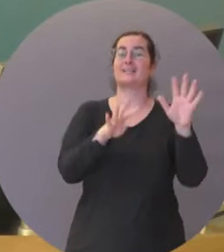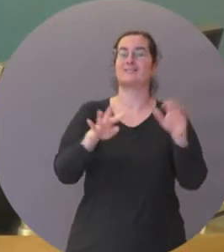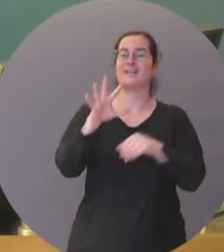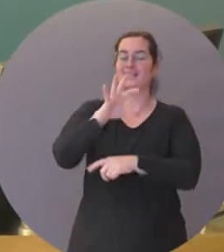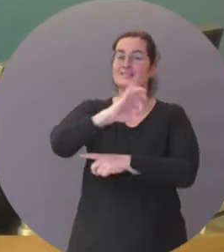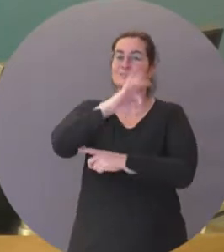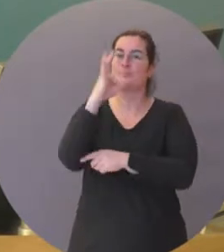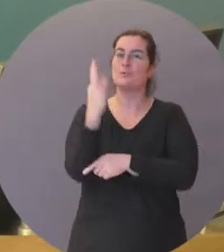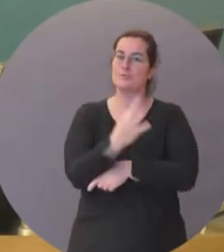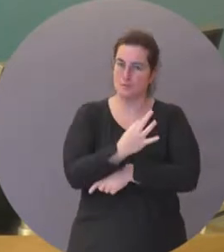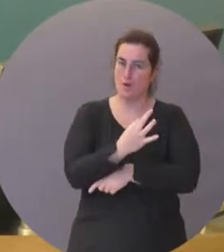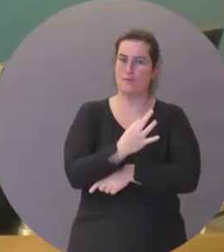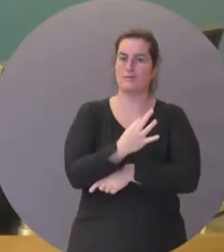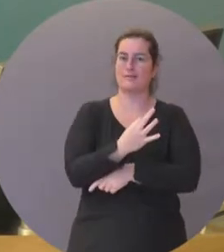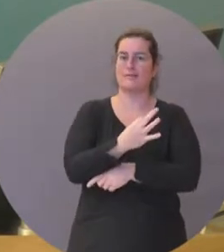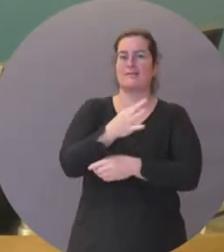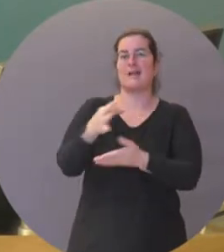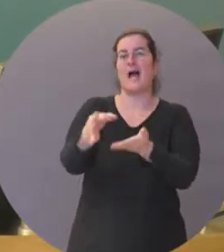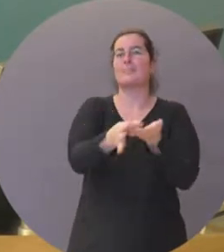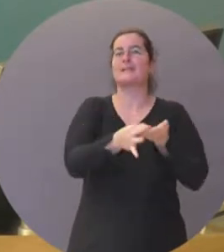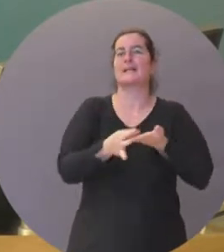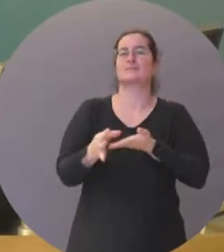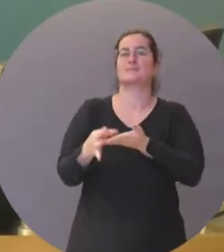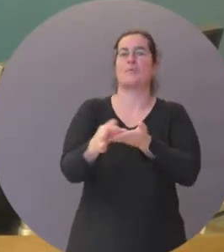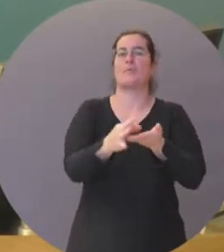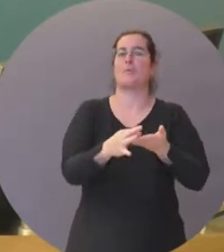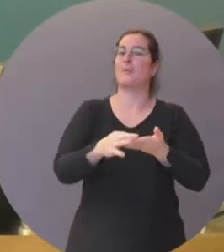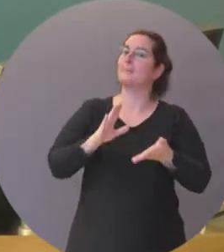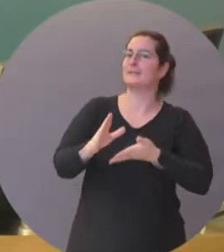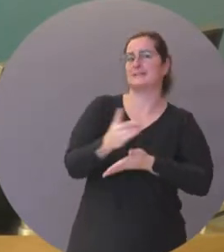des applications de la collectivité